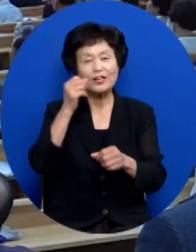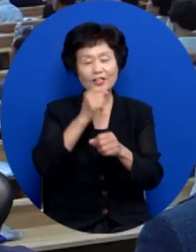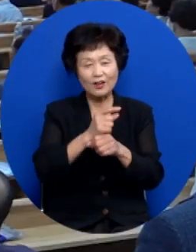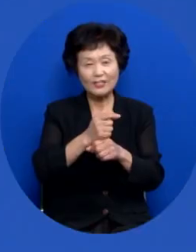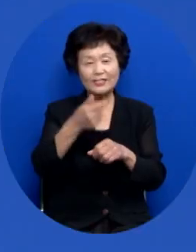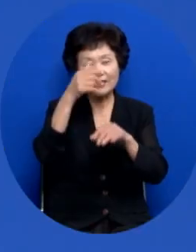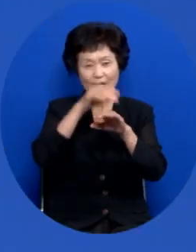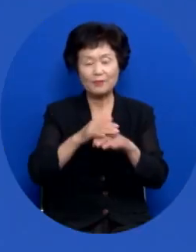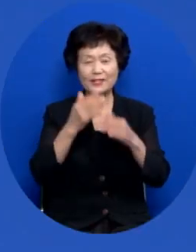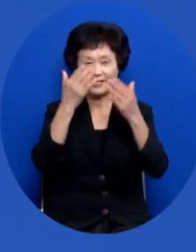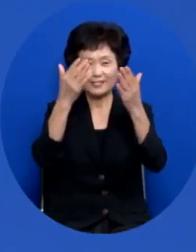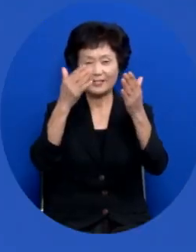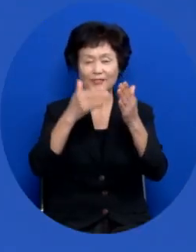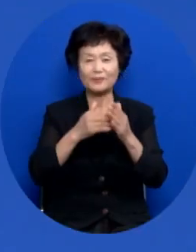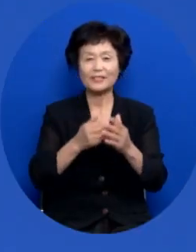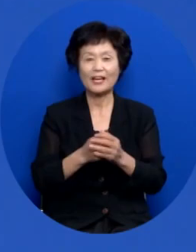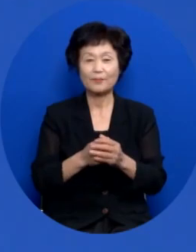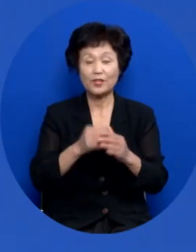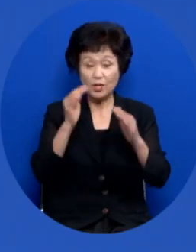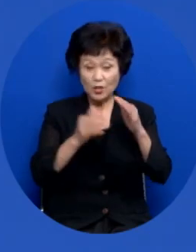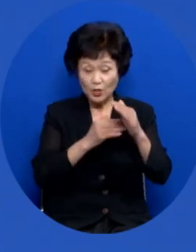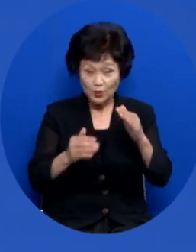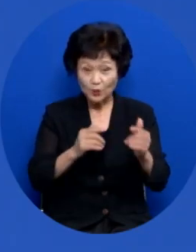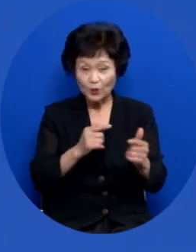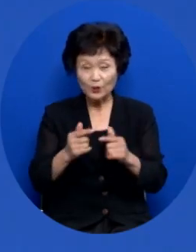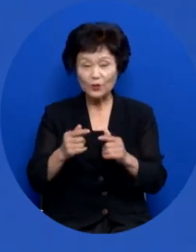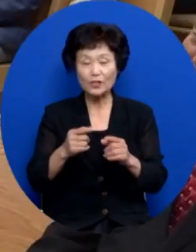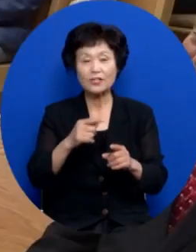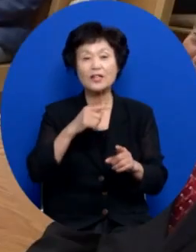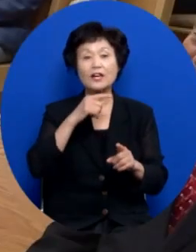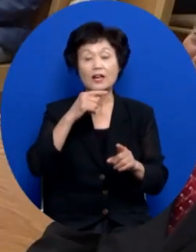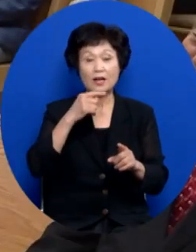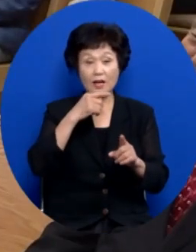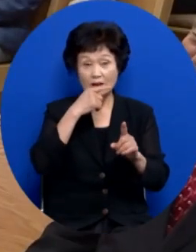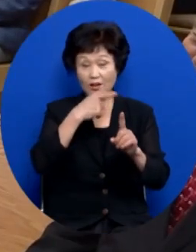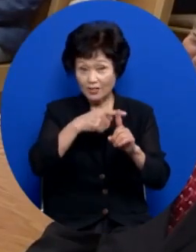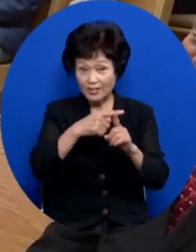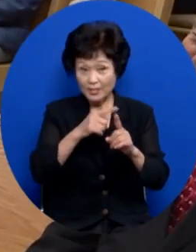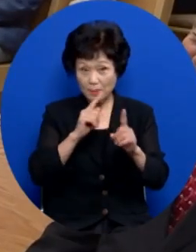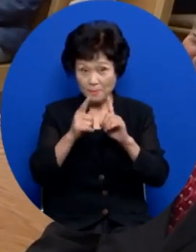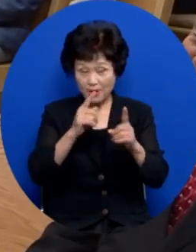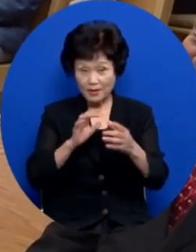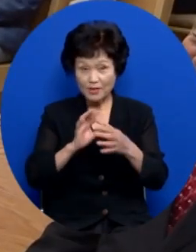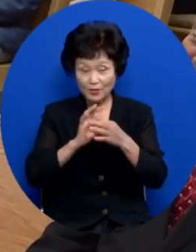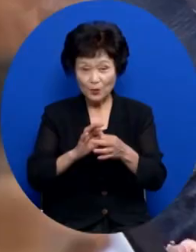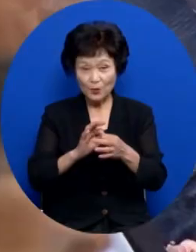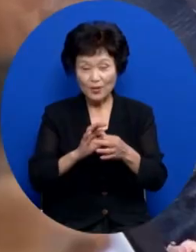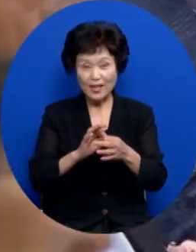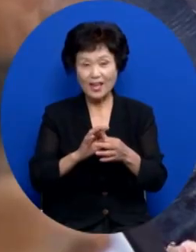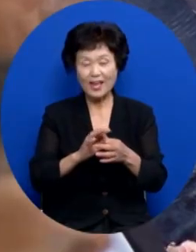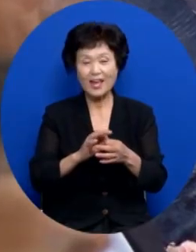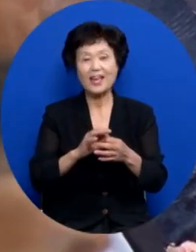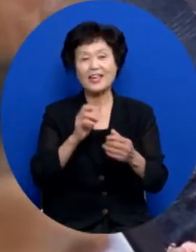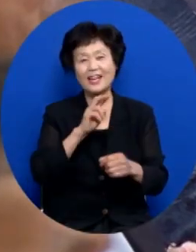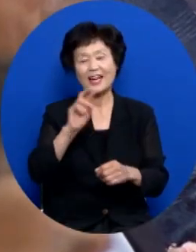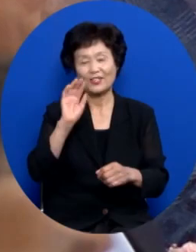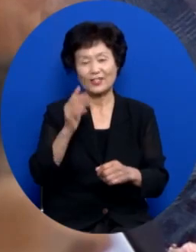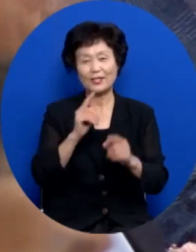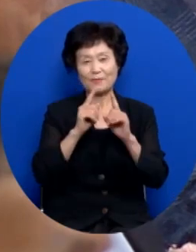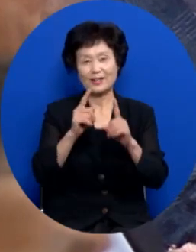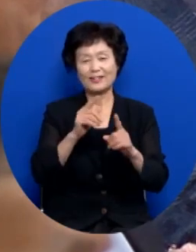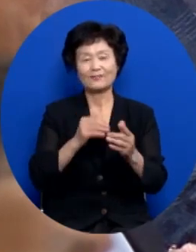중앙연의 한정호 감독은 성도는 긍정의 말을 통해 미덕을 보유한다며 복음의 능력을 나타내는 장로회가 되길 바란다고